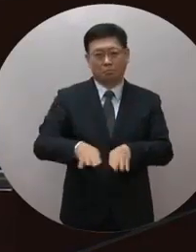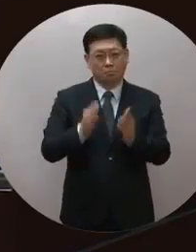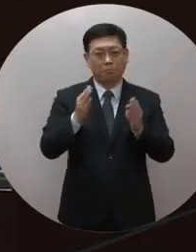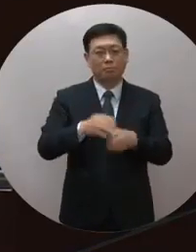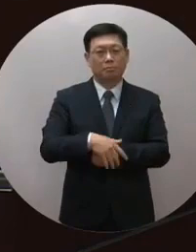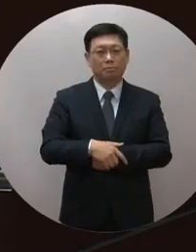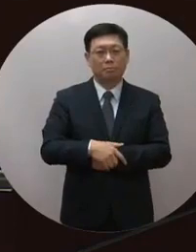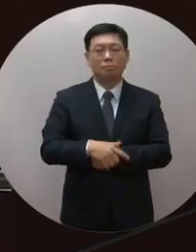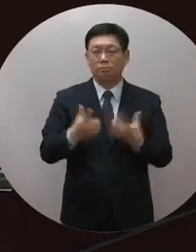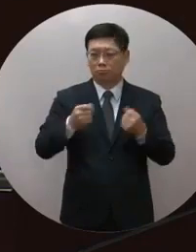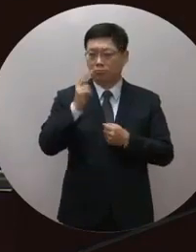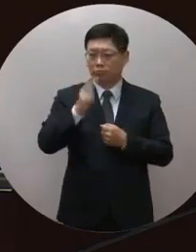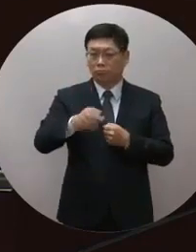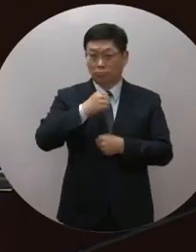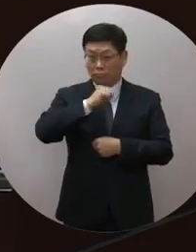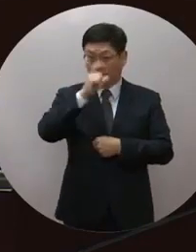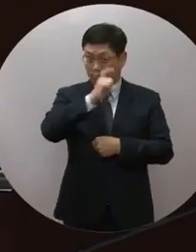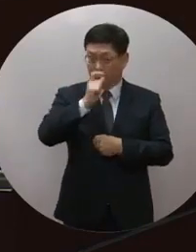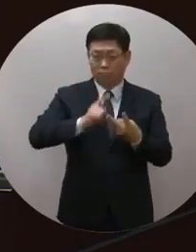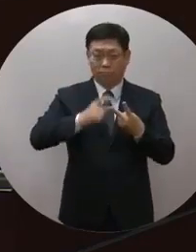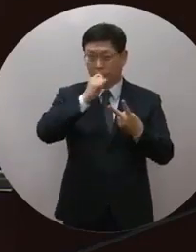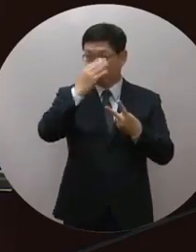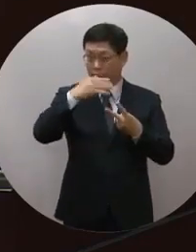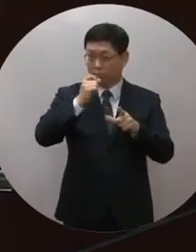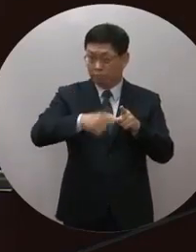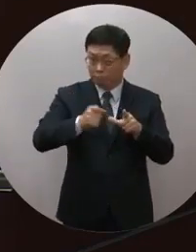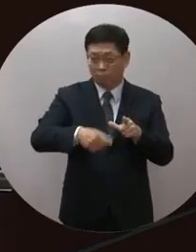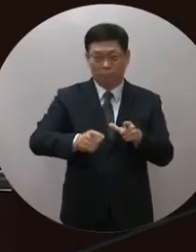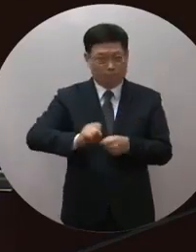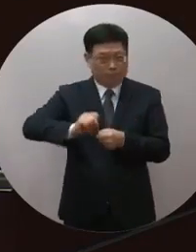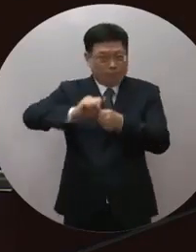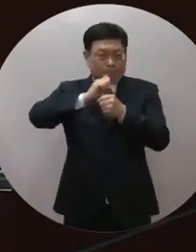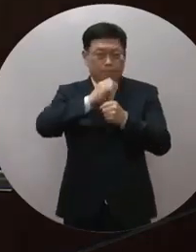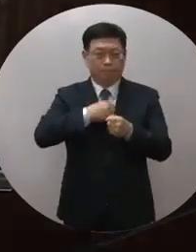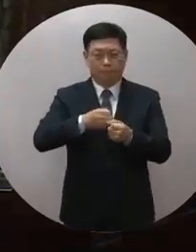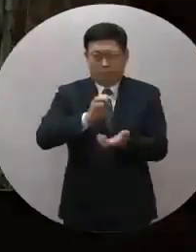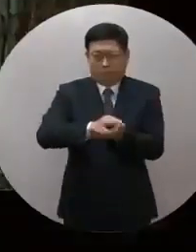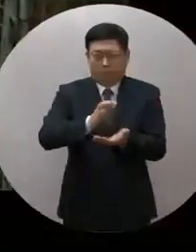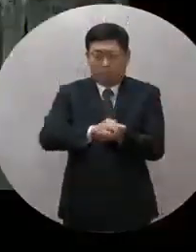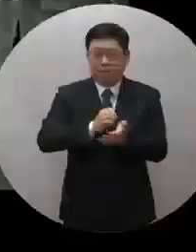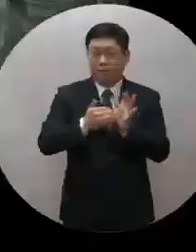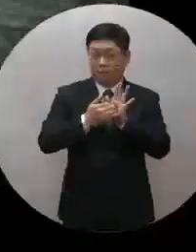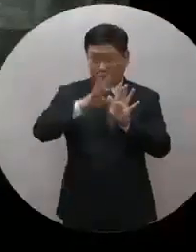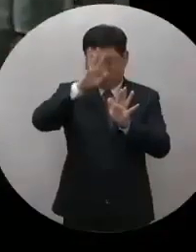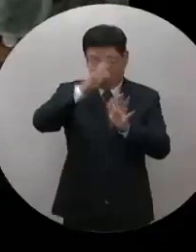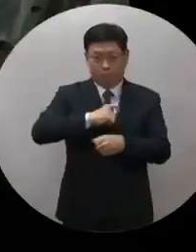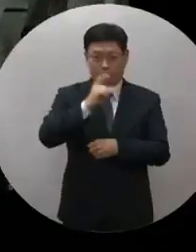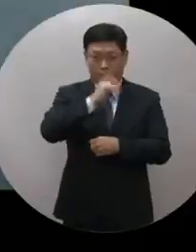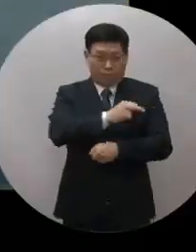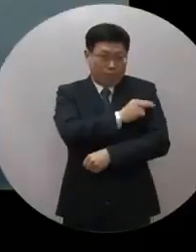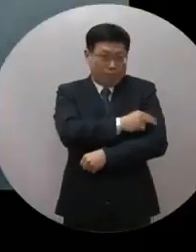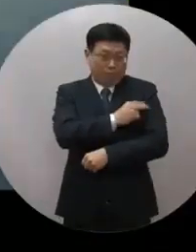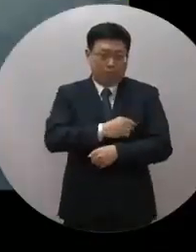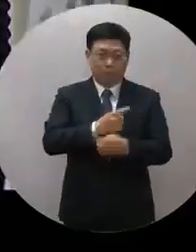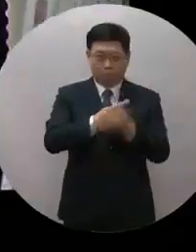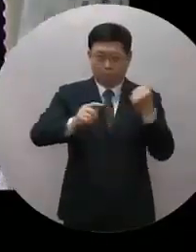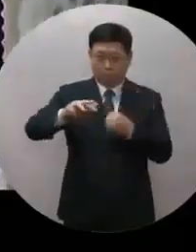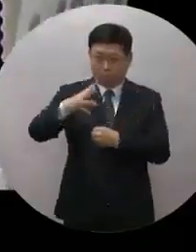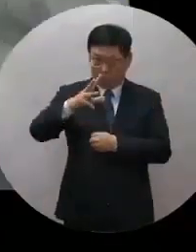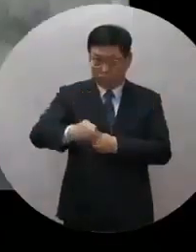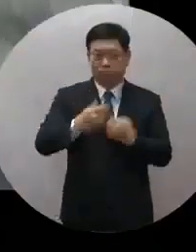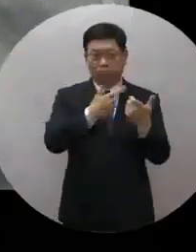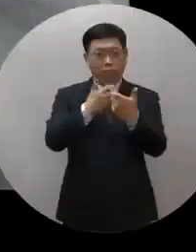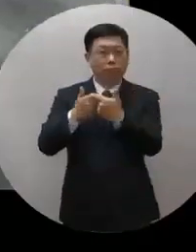始，我也要求台酒台糖公司扩产平价防疫酒精800万瓶以应需